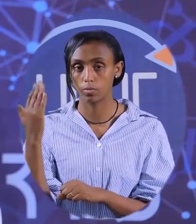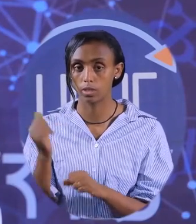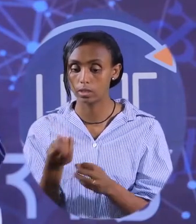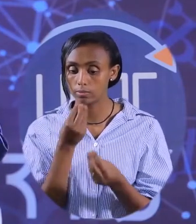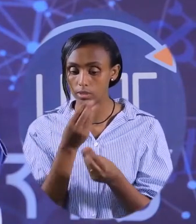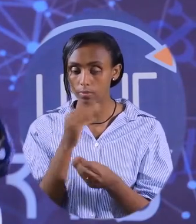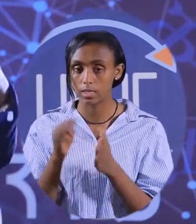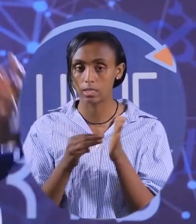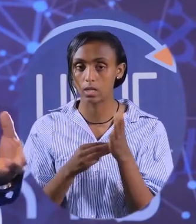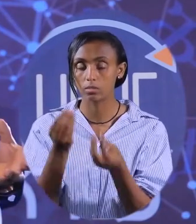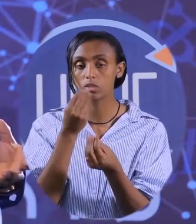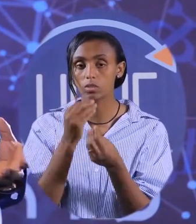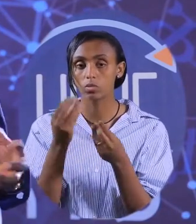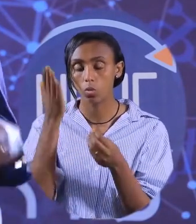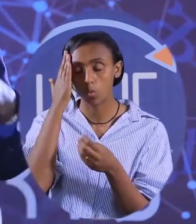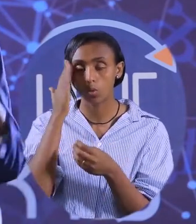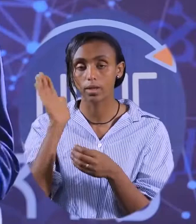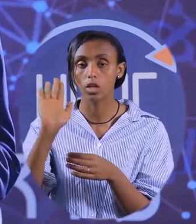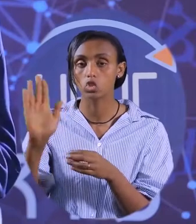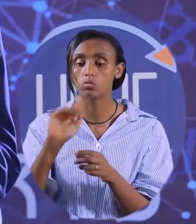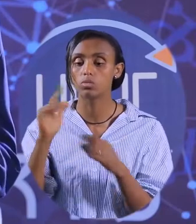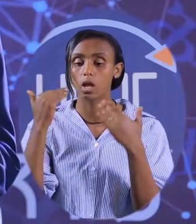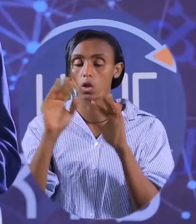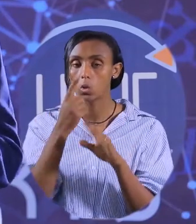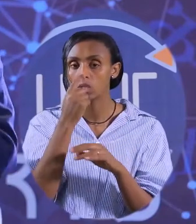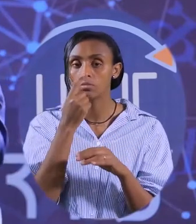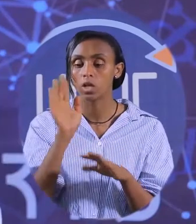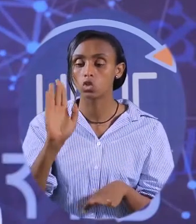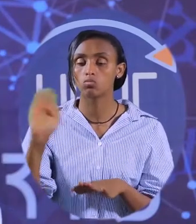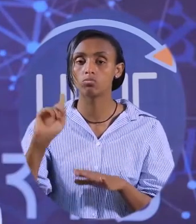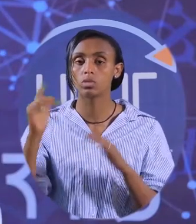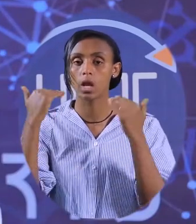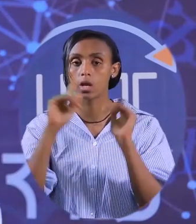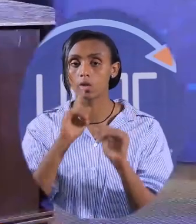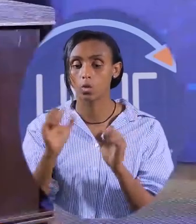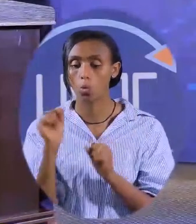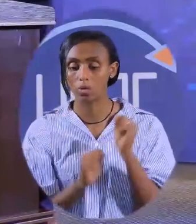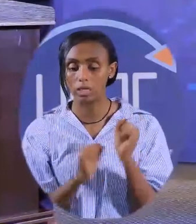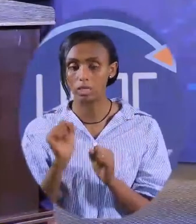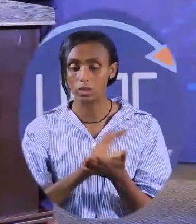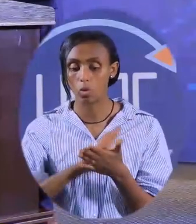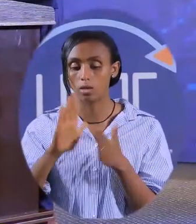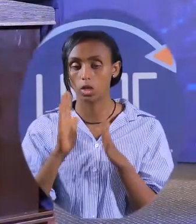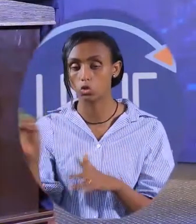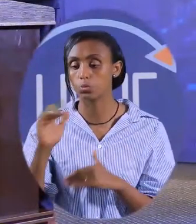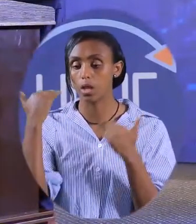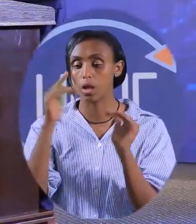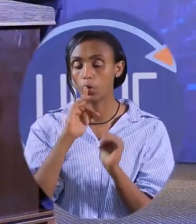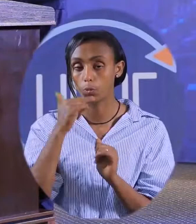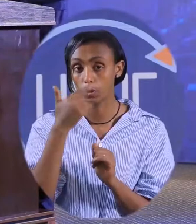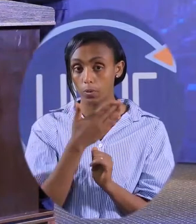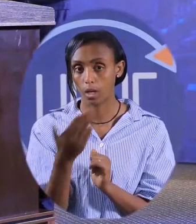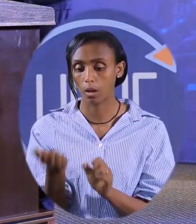የምግብና የሥርዓተ ምግብ እውቀታቸው ምን ያክል ነው? ስኪላቸው ምን ያክል ነው? የኮምፒተንሲ ኳሊቲያቸውስ ምን ያክል ነው የሚለው